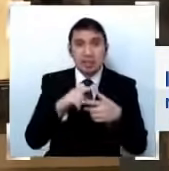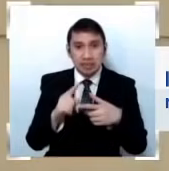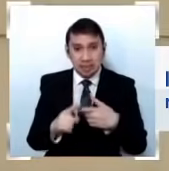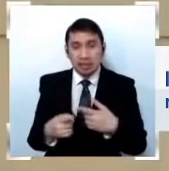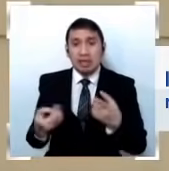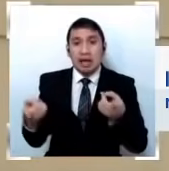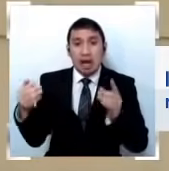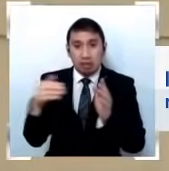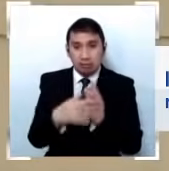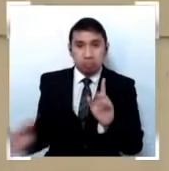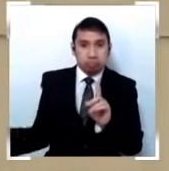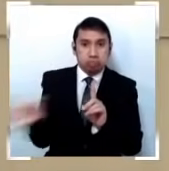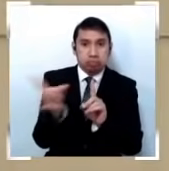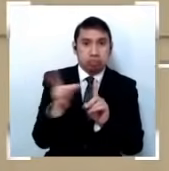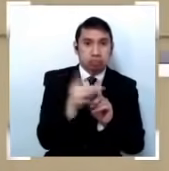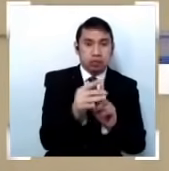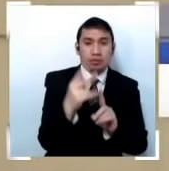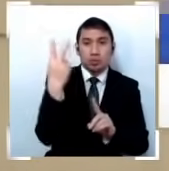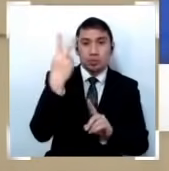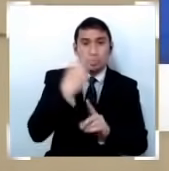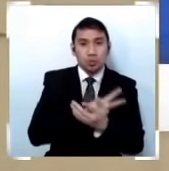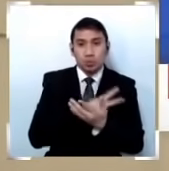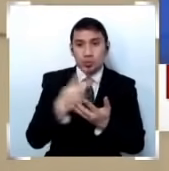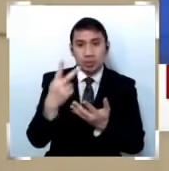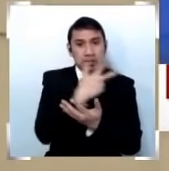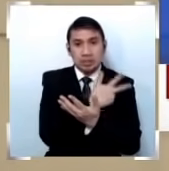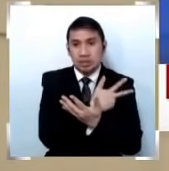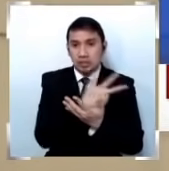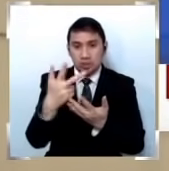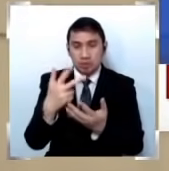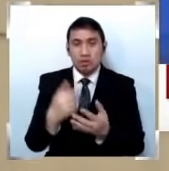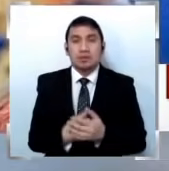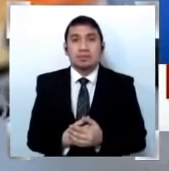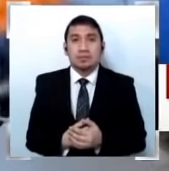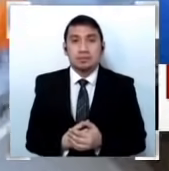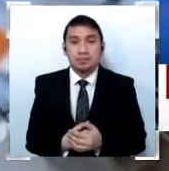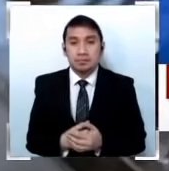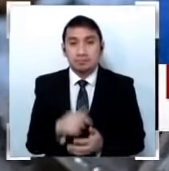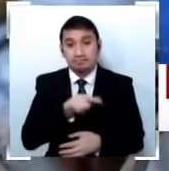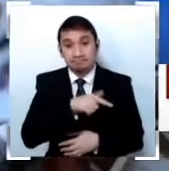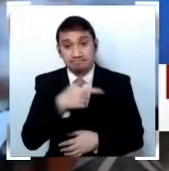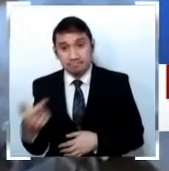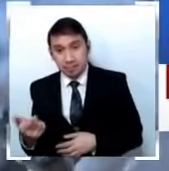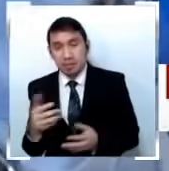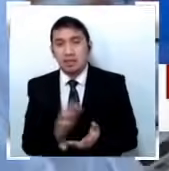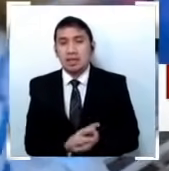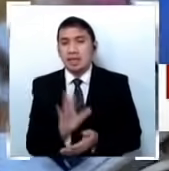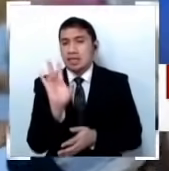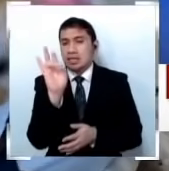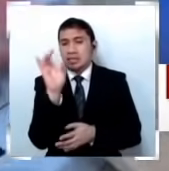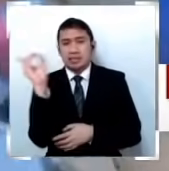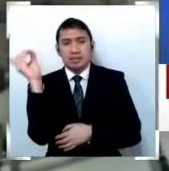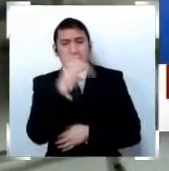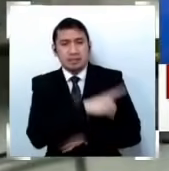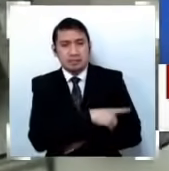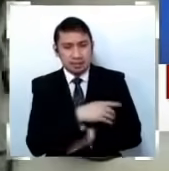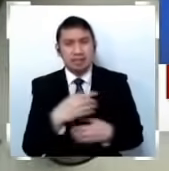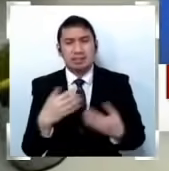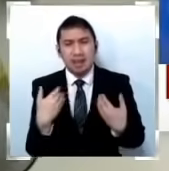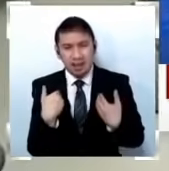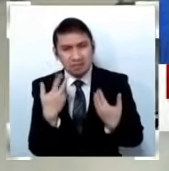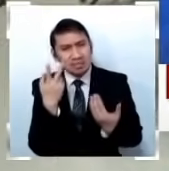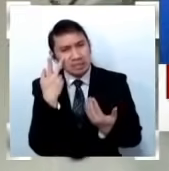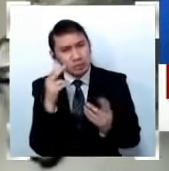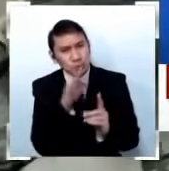ng 2 hanggang 3 linggo. For the last 7 days, napansin namin na tumataas na yung bilang ng